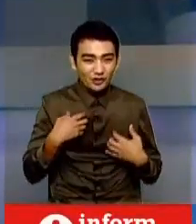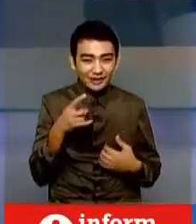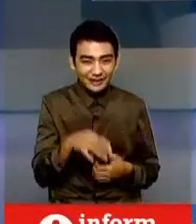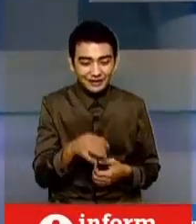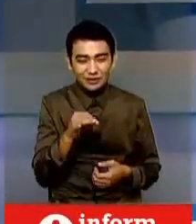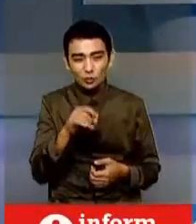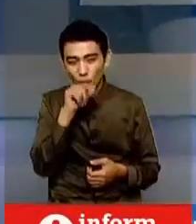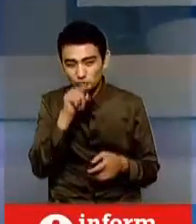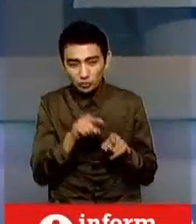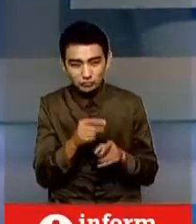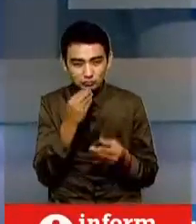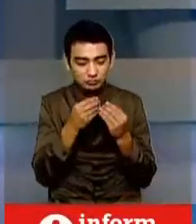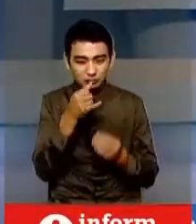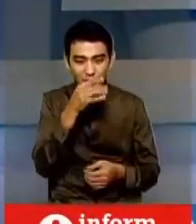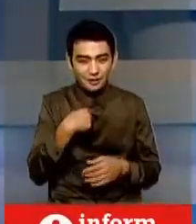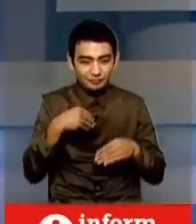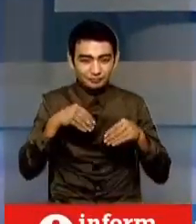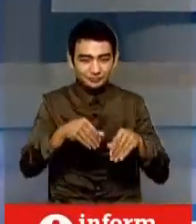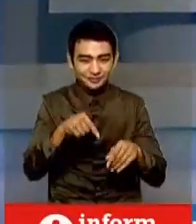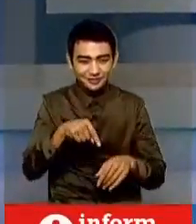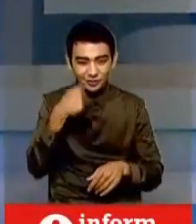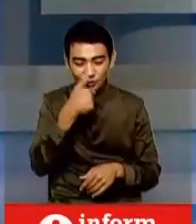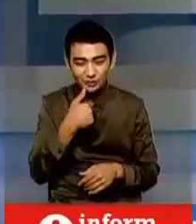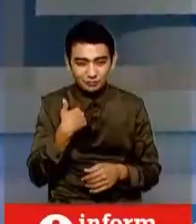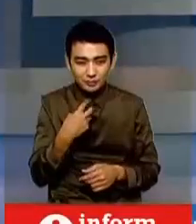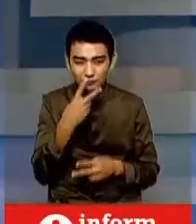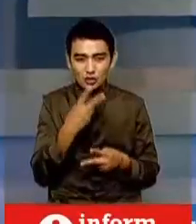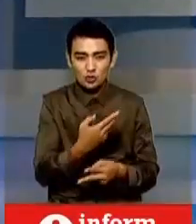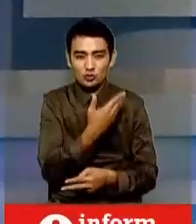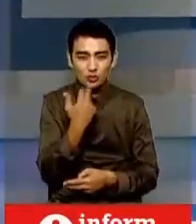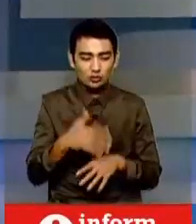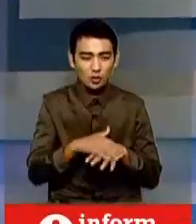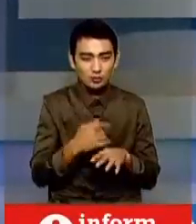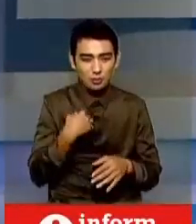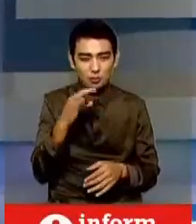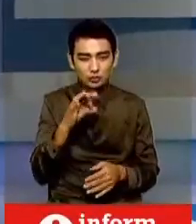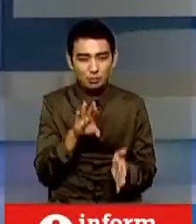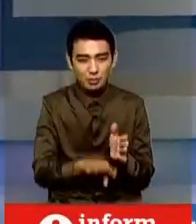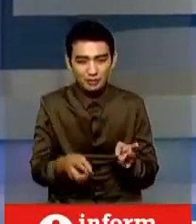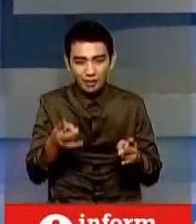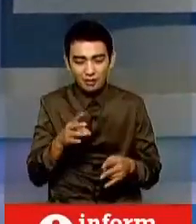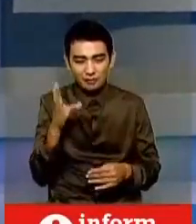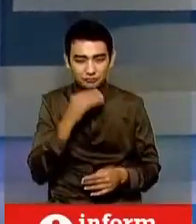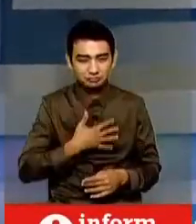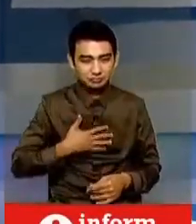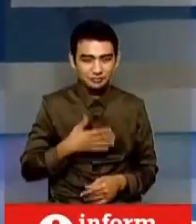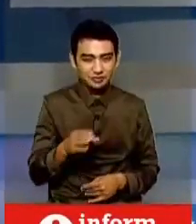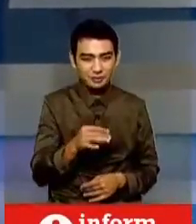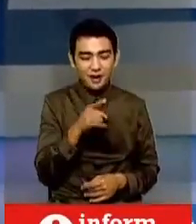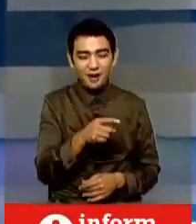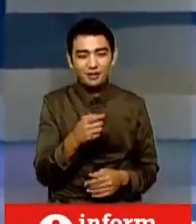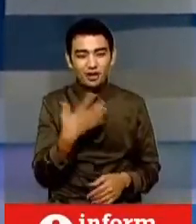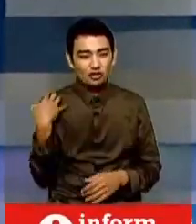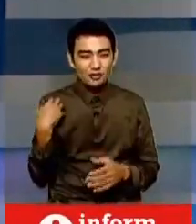жемейді дейді. Ал биыл еккен егіннің қарасын да көрмедік деген көпшілік пайсыз қалатынымыз анық деп отыр. Ал серіктестік